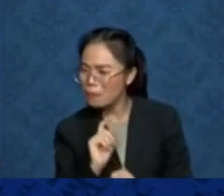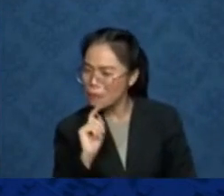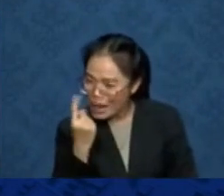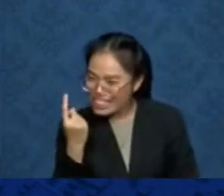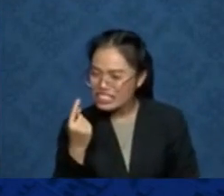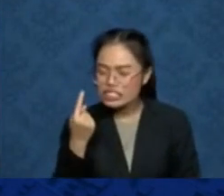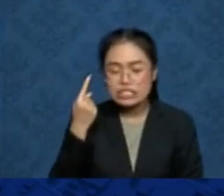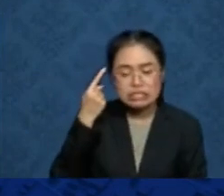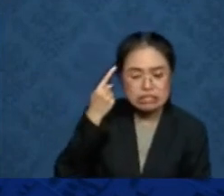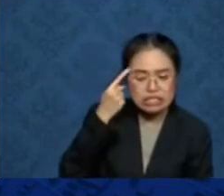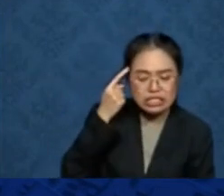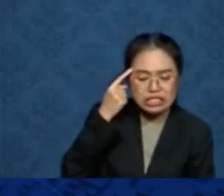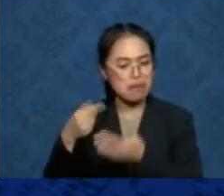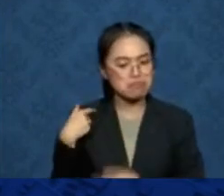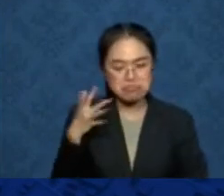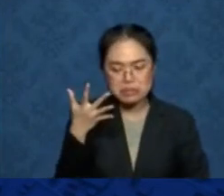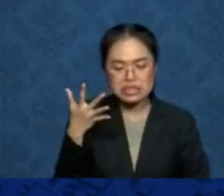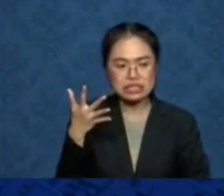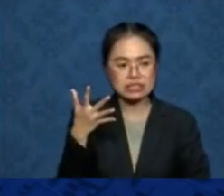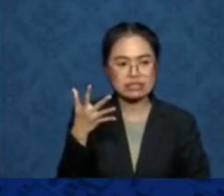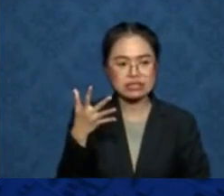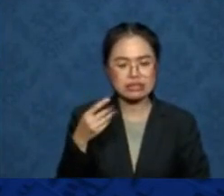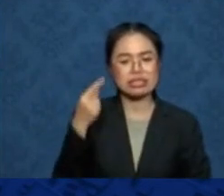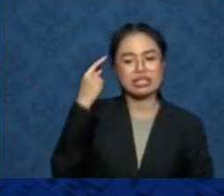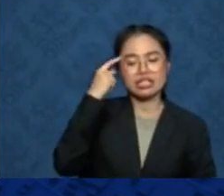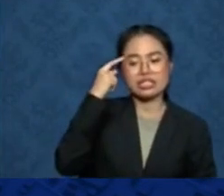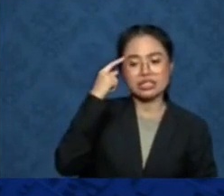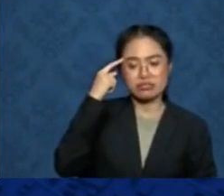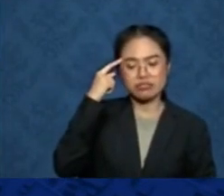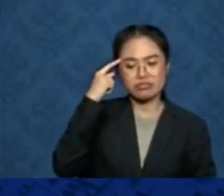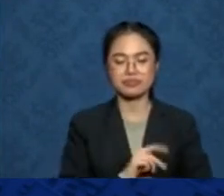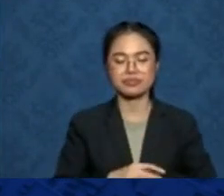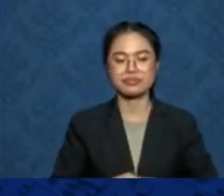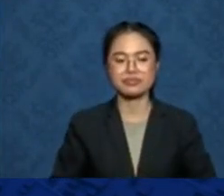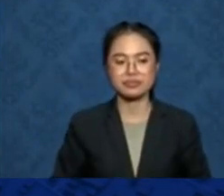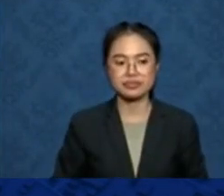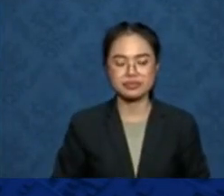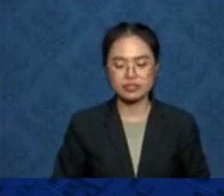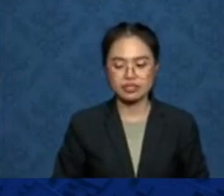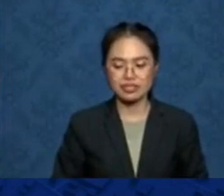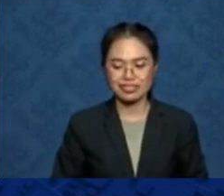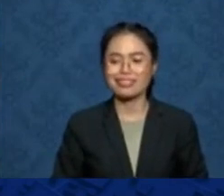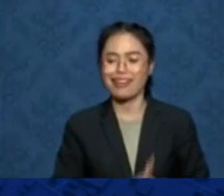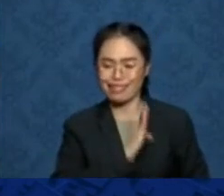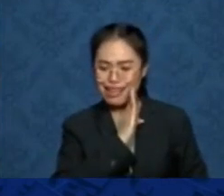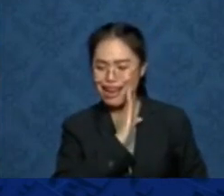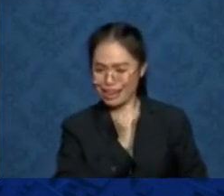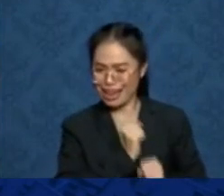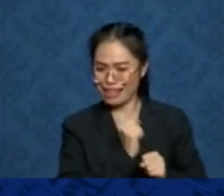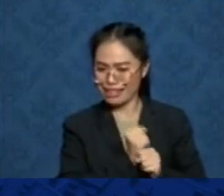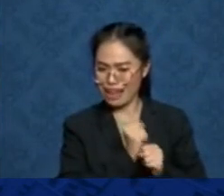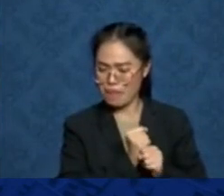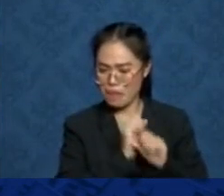คิดสั้นไม่คิดยาวบ้างคิดอย่างทำอย่างก็มีหากการจัดตั้งรัฐบาลชุ